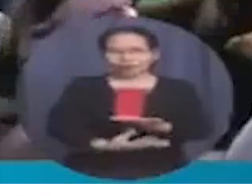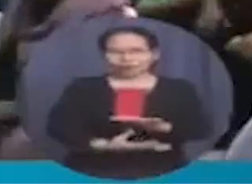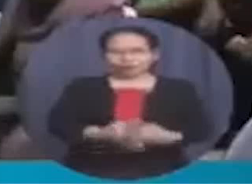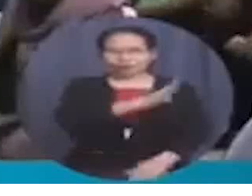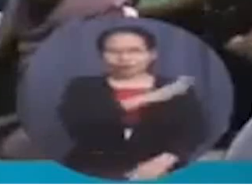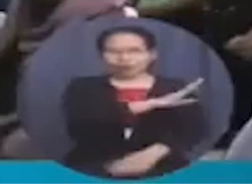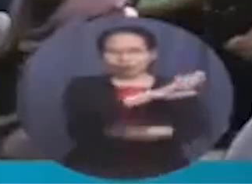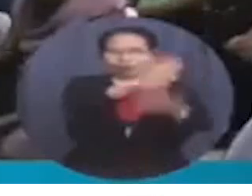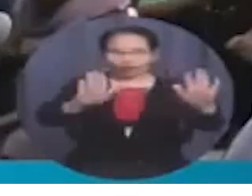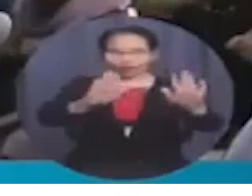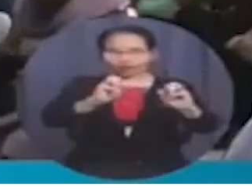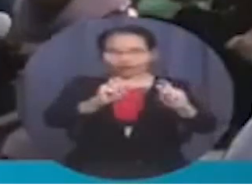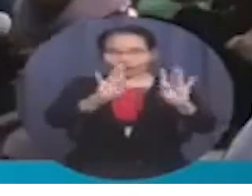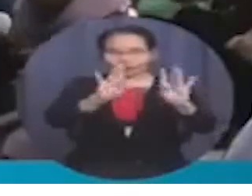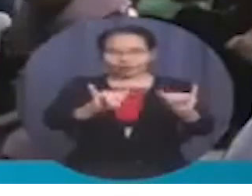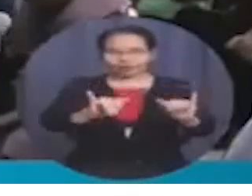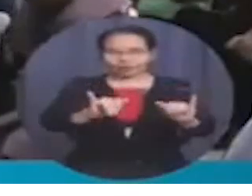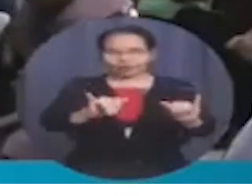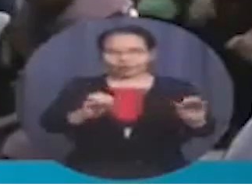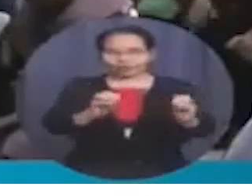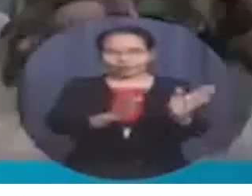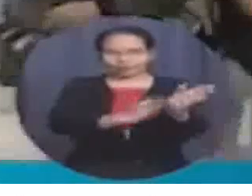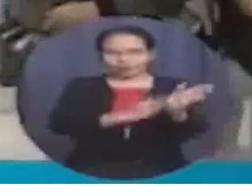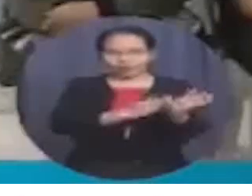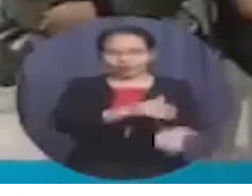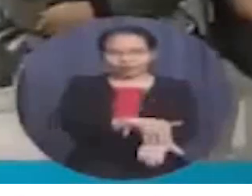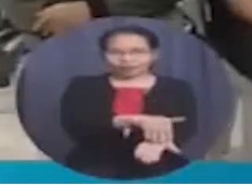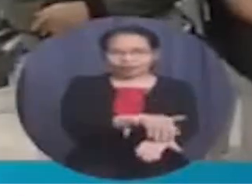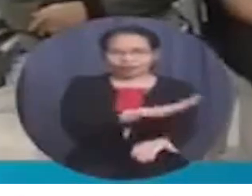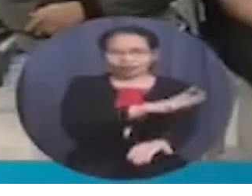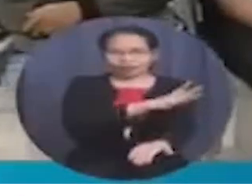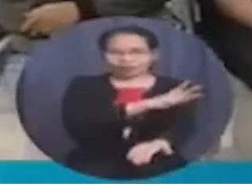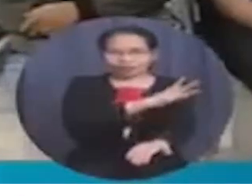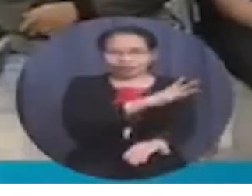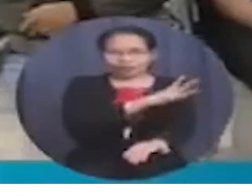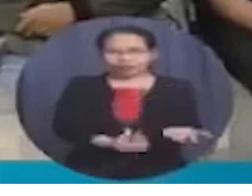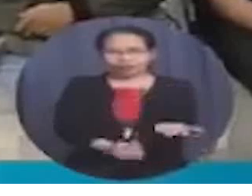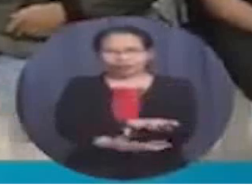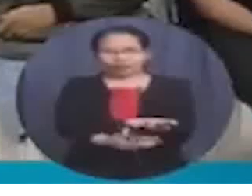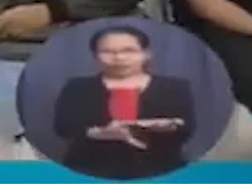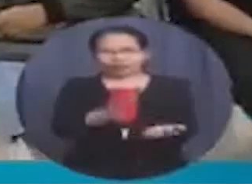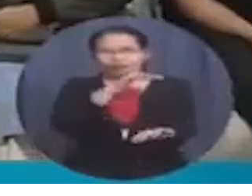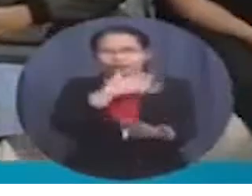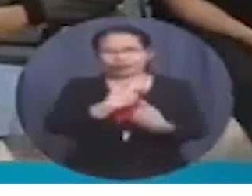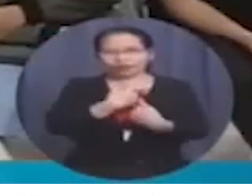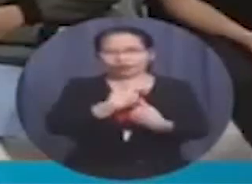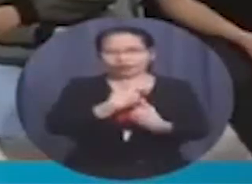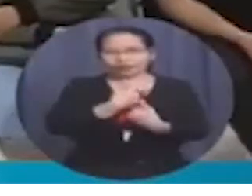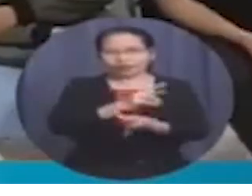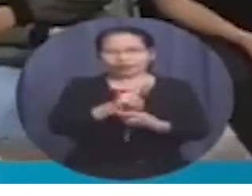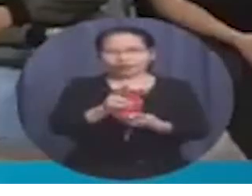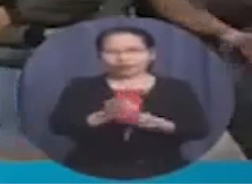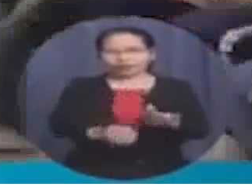mo Linggo, kaya Sabado, yung walang pasok sa school. Maglalaga ang nanay ko, o